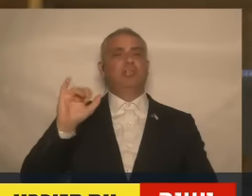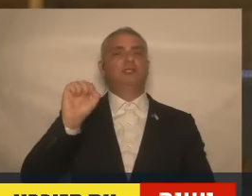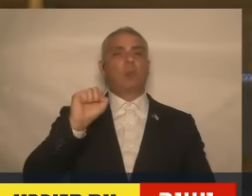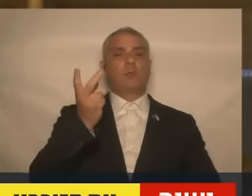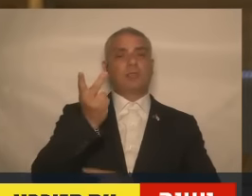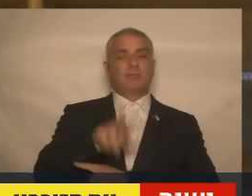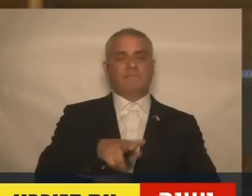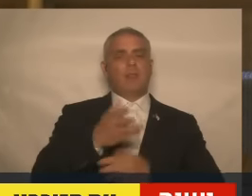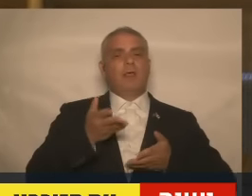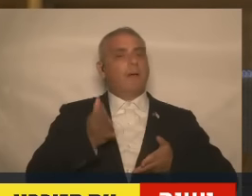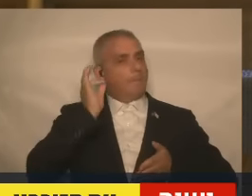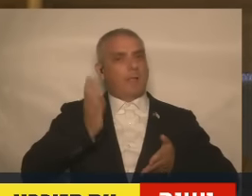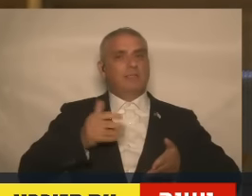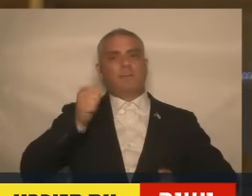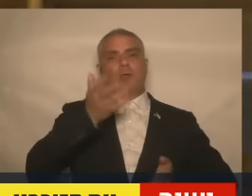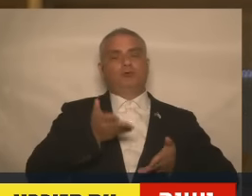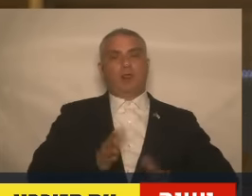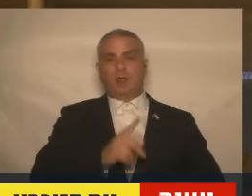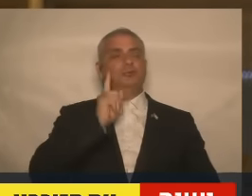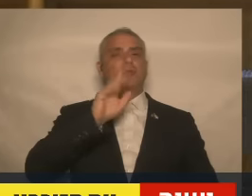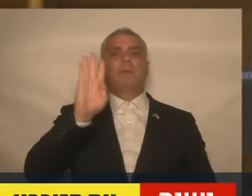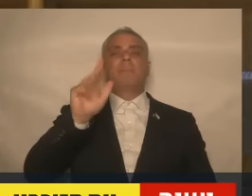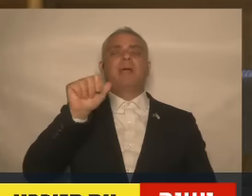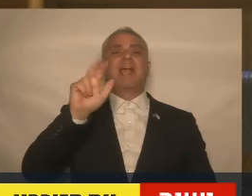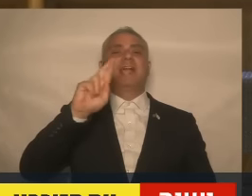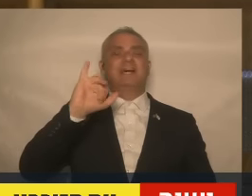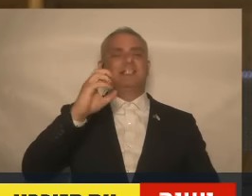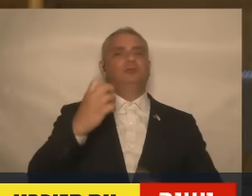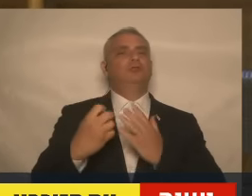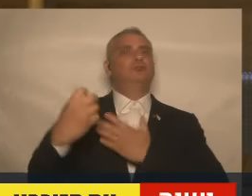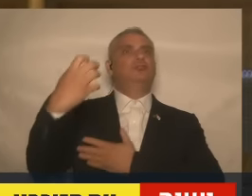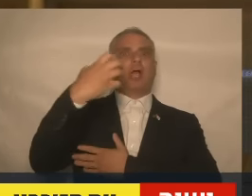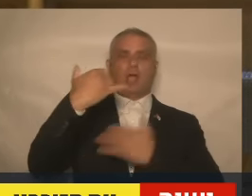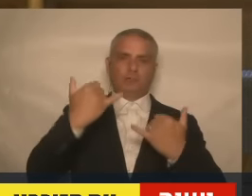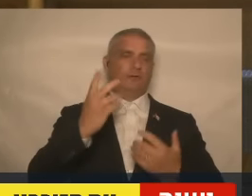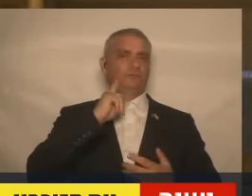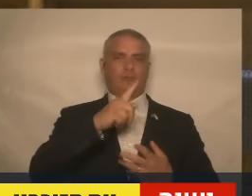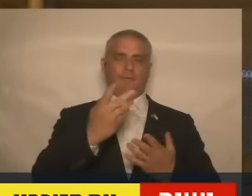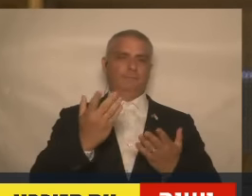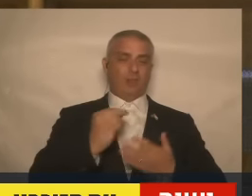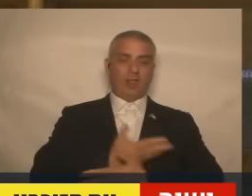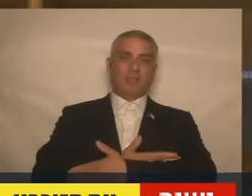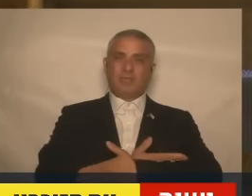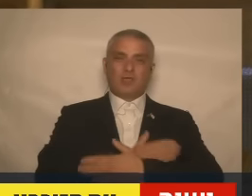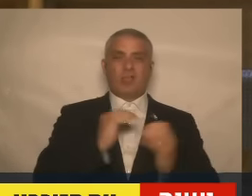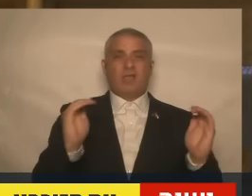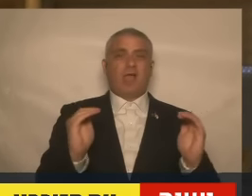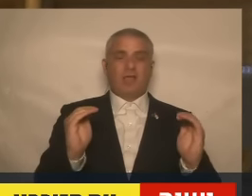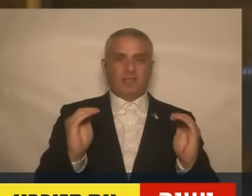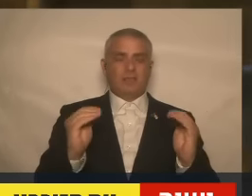סלוטקי, נולדה ביתו הבכורה ושמה בארי שחר. עכשיו קיבל שמה של התינוקת